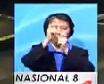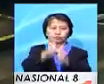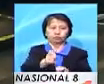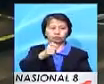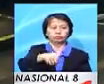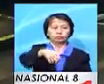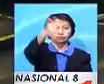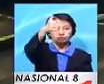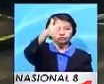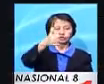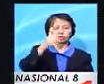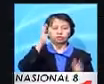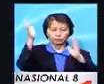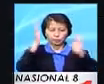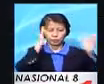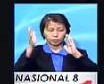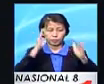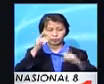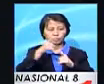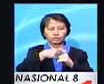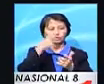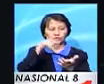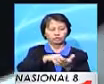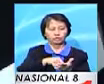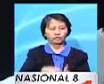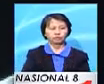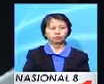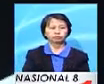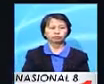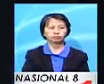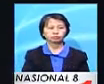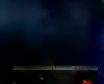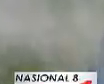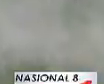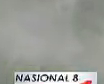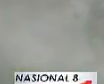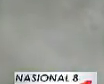sebagai juara Siri Malaysia bagi musim ini.